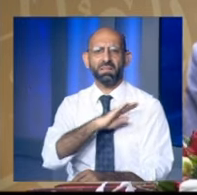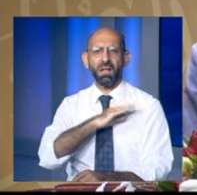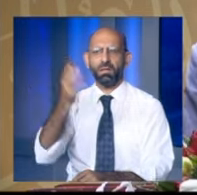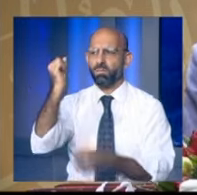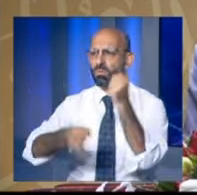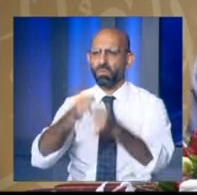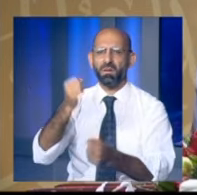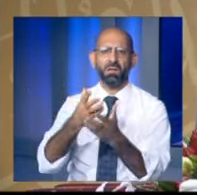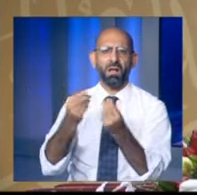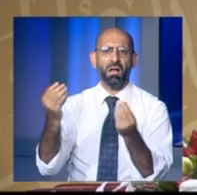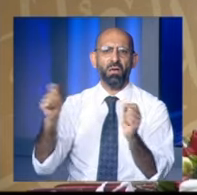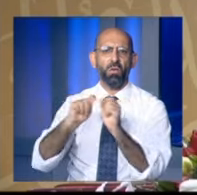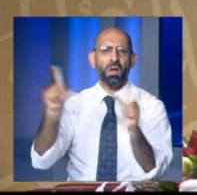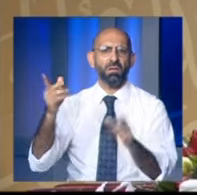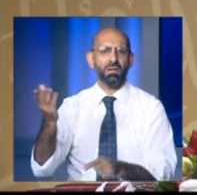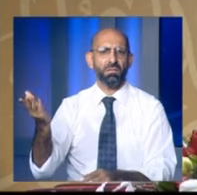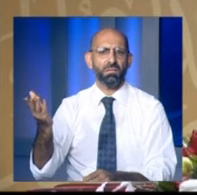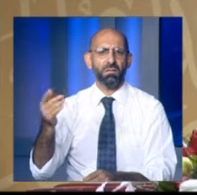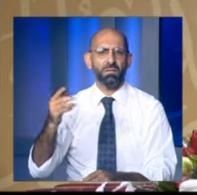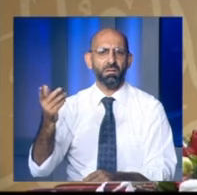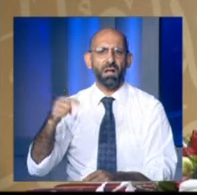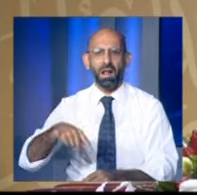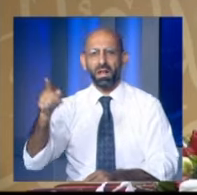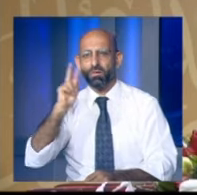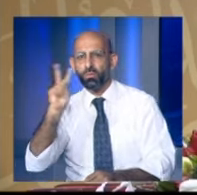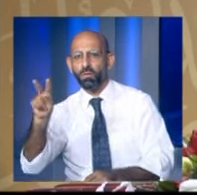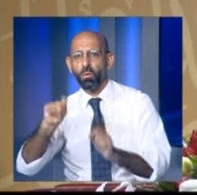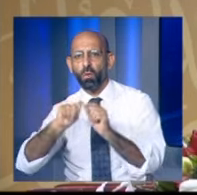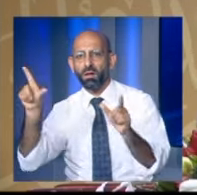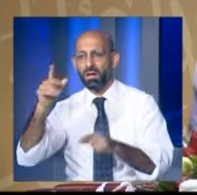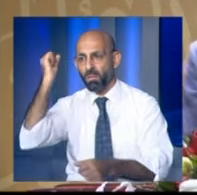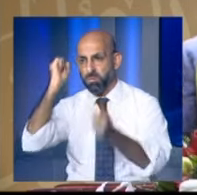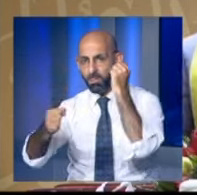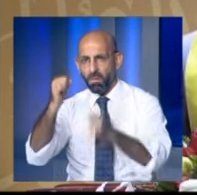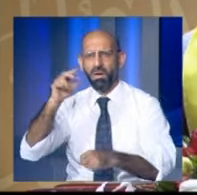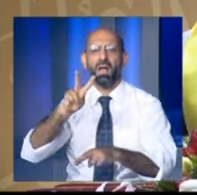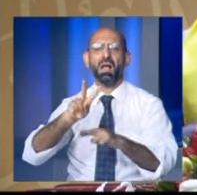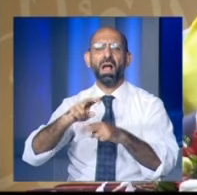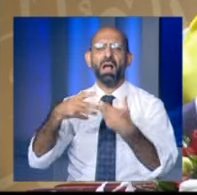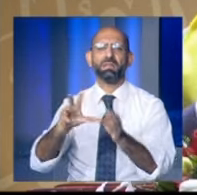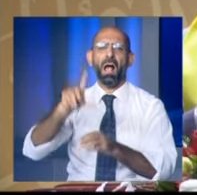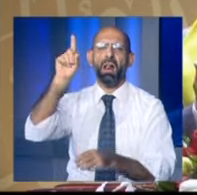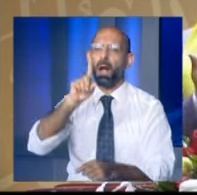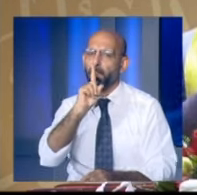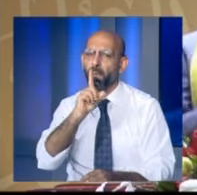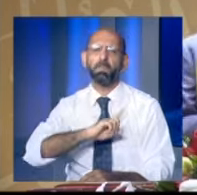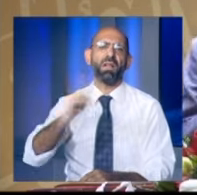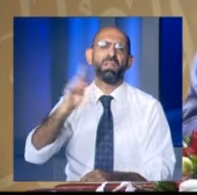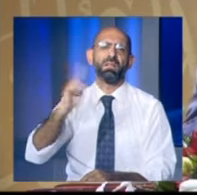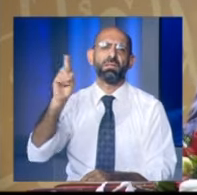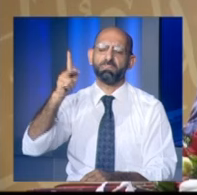تتوقف الحرب الإجرامية على أهل فلسطين في غزة، وما لم يوقف